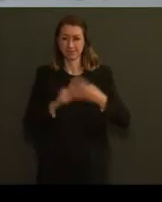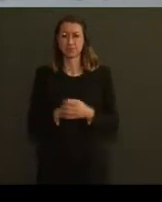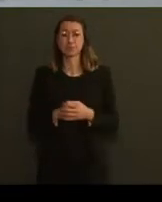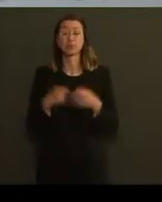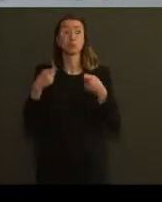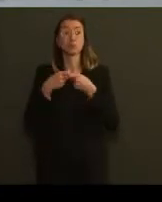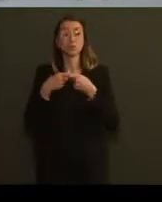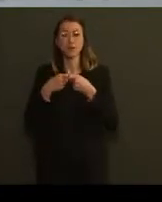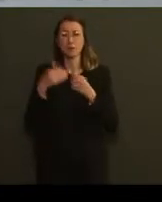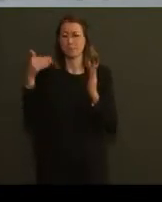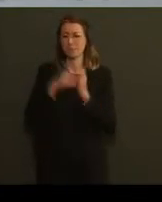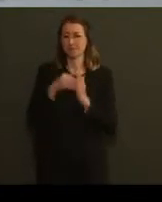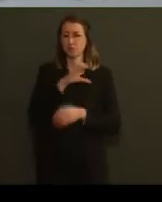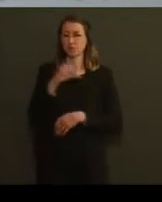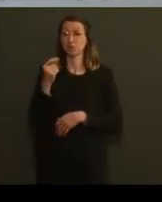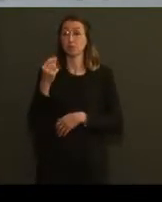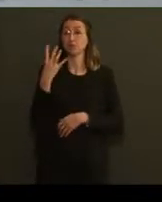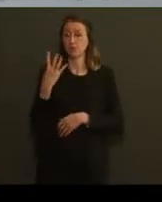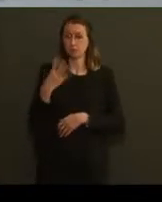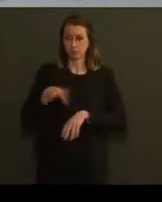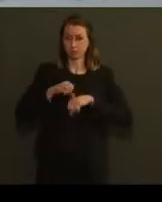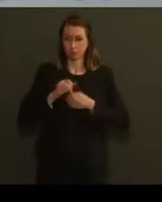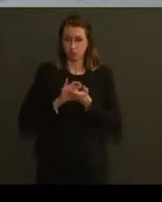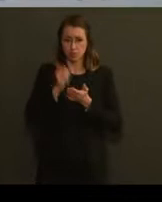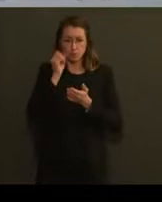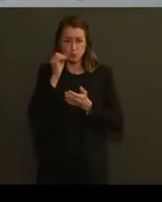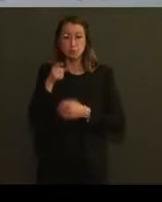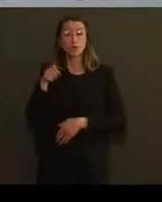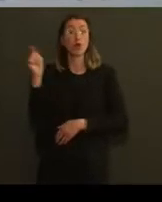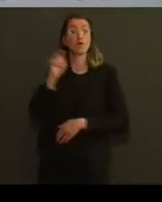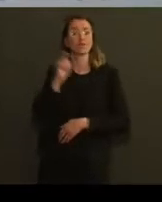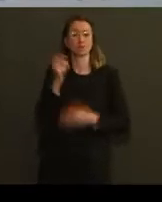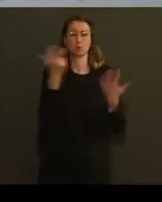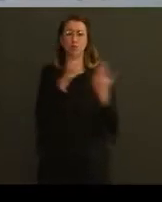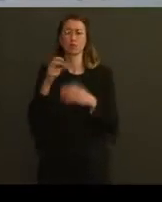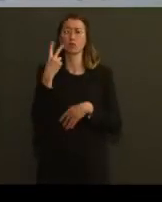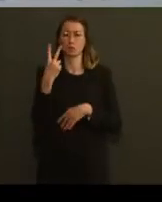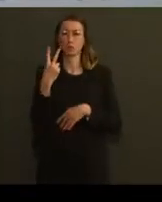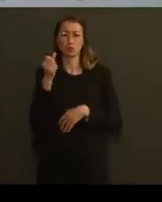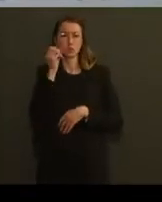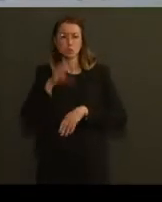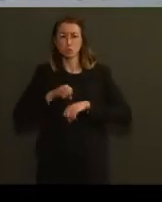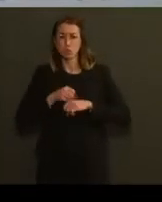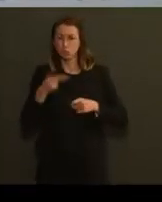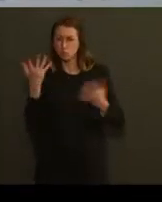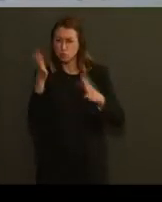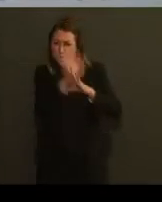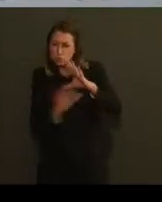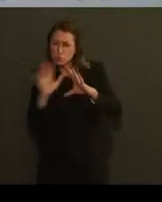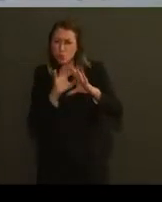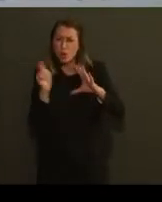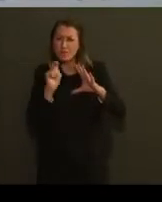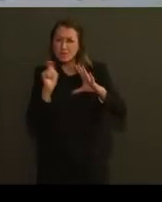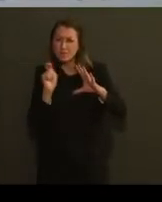avec 802 nouveaux cas, essentiellement pour Anvers, centré sur la ville d'Anvers et la deuxième plus grande ville de la province, la ville de